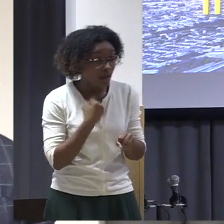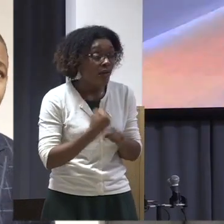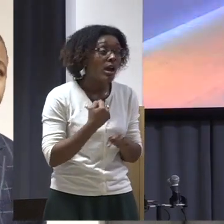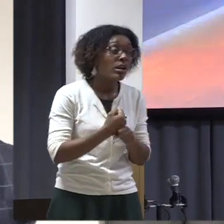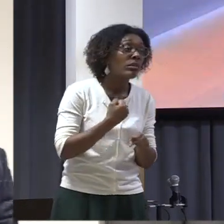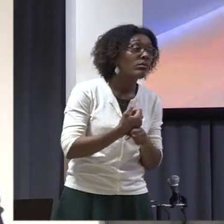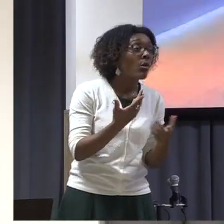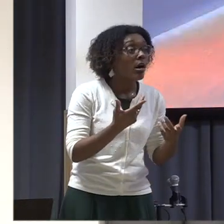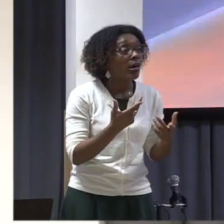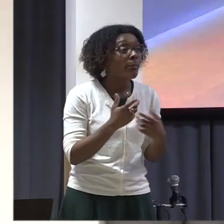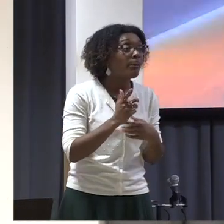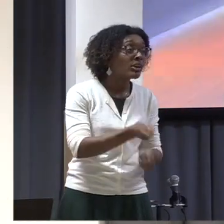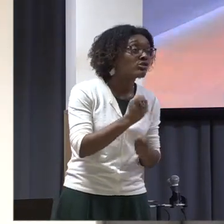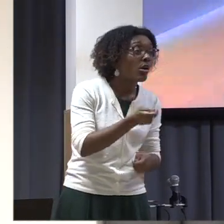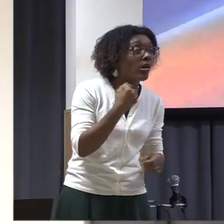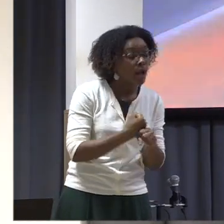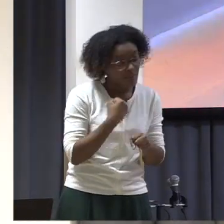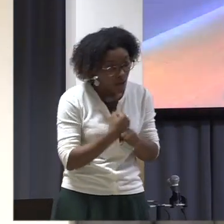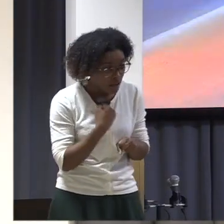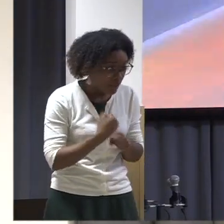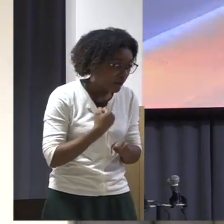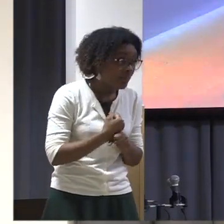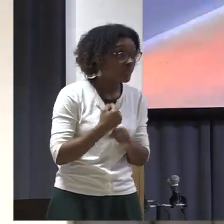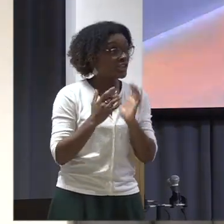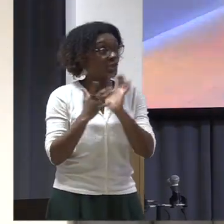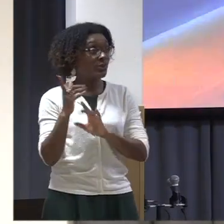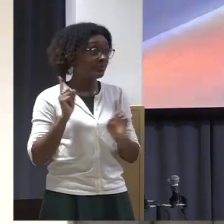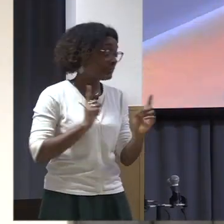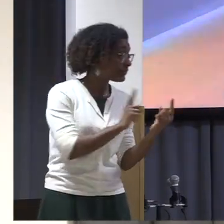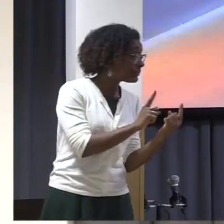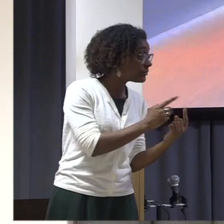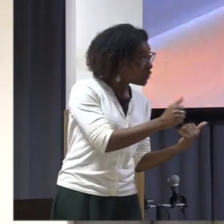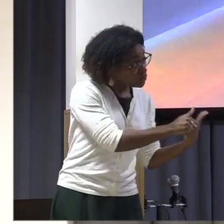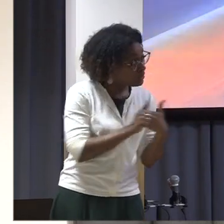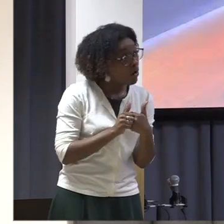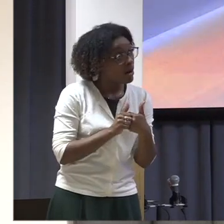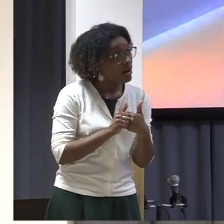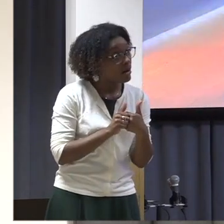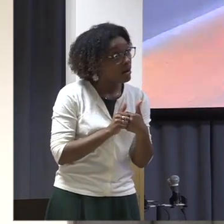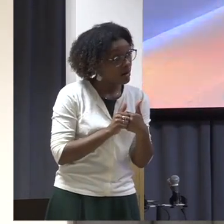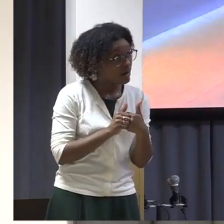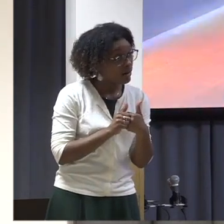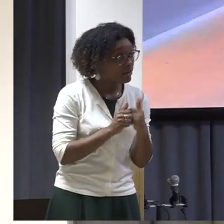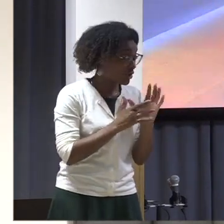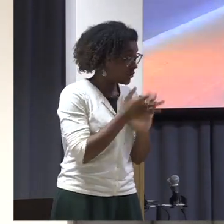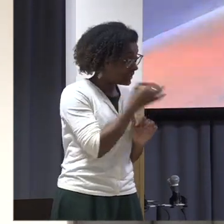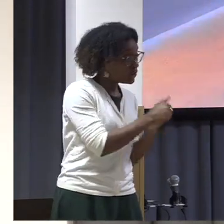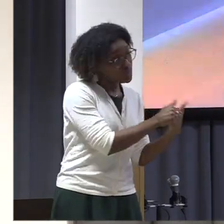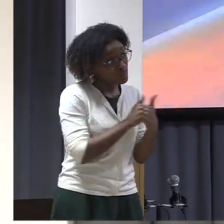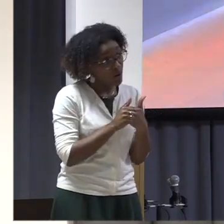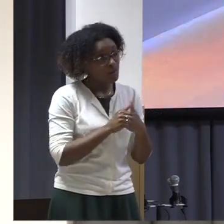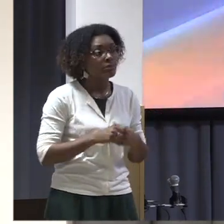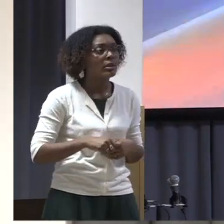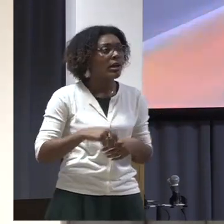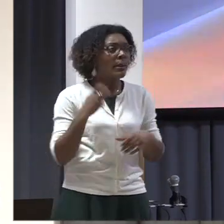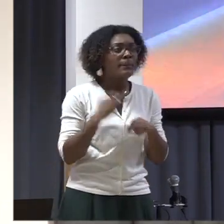en train de travailler et le seigneur lui dit suis-moi suis moi et le récit nous dit que lorsque pierre a reçu